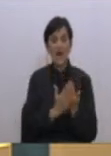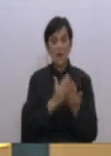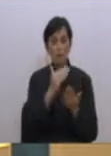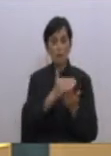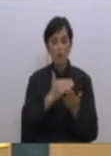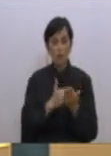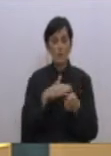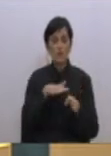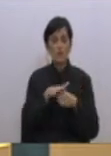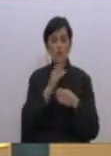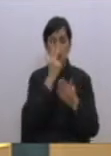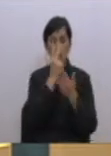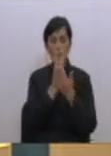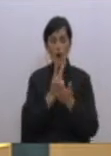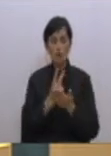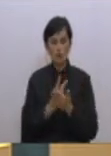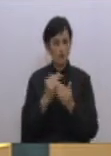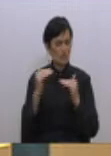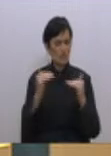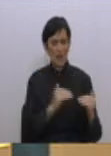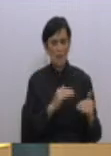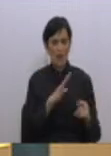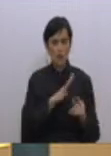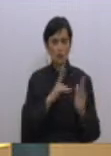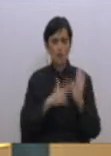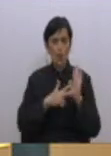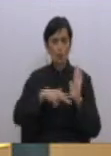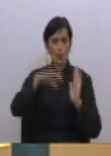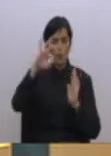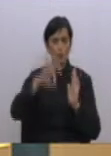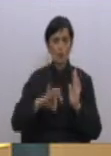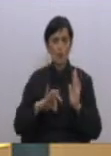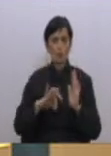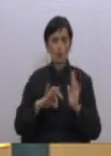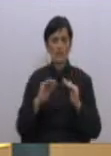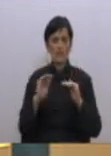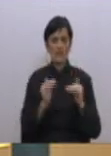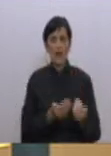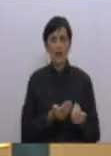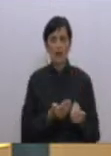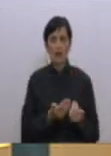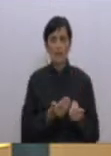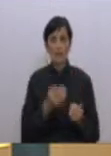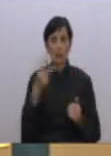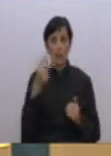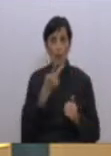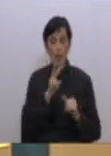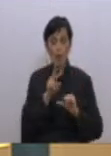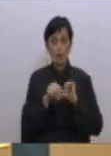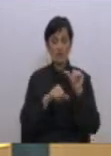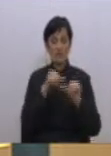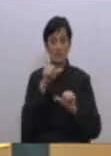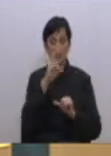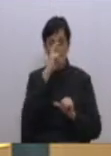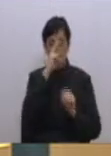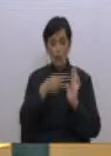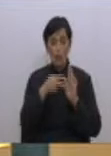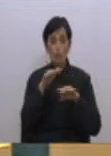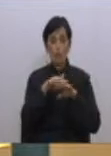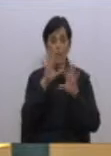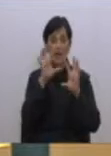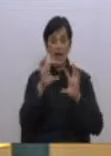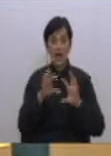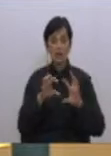ქვეპროგრამაში შესრულების მაჩვენებელი საკმაოდ დაბალი იყო, 80%-ზე ნაკლები. 2022 წლის სახელმწიფო ბიუჯეტის